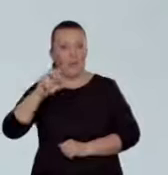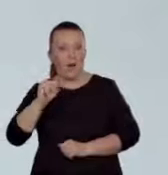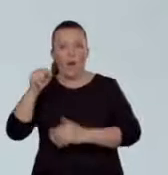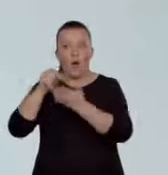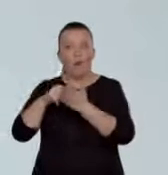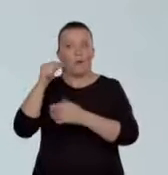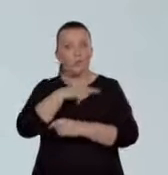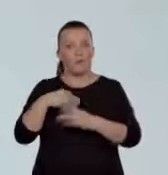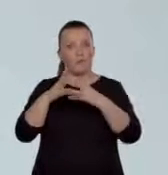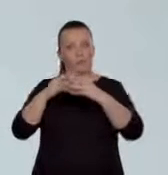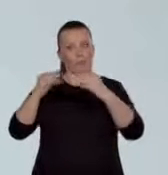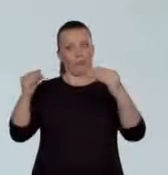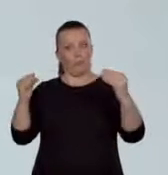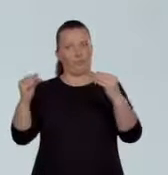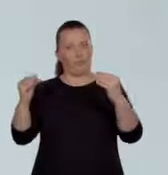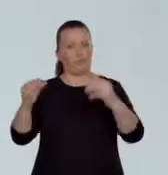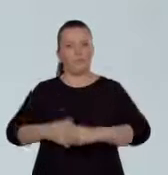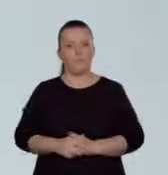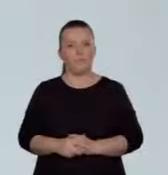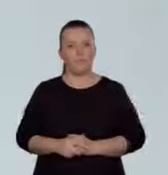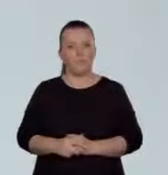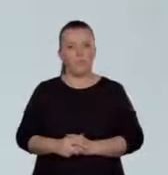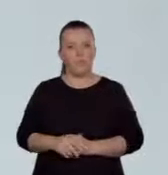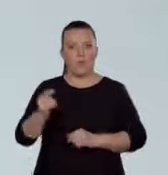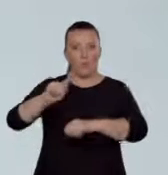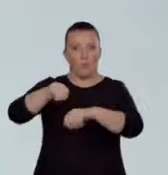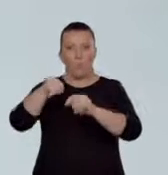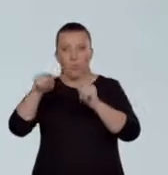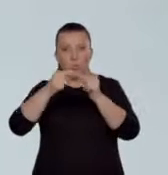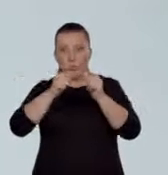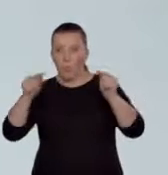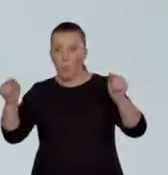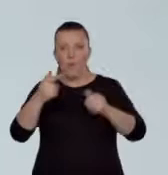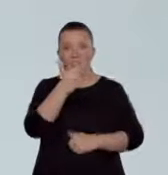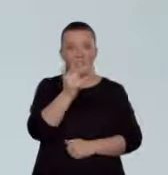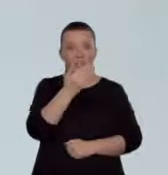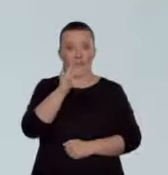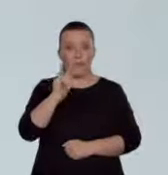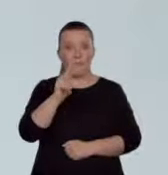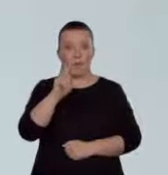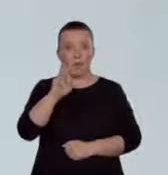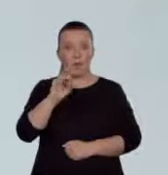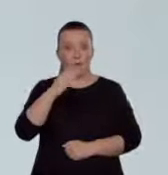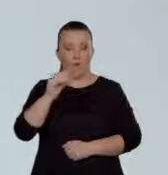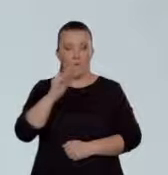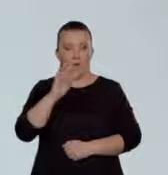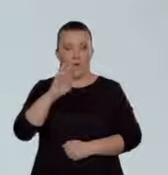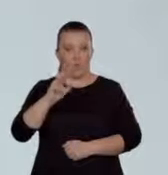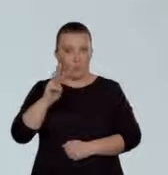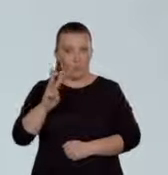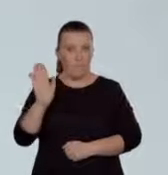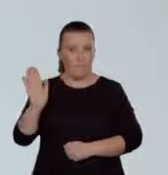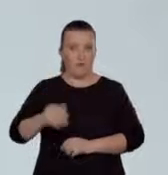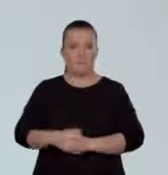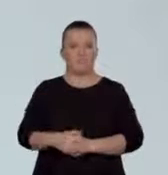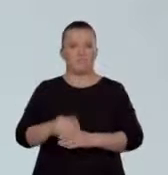duże rozmiary jak na organizm jednokomórkowy. Jej długość wynosi aż 200 mikrometrów, czyli 1/5 mm. Jest